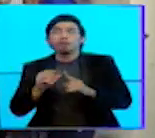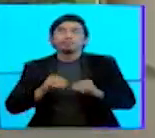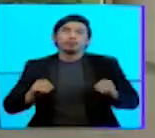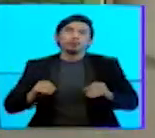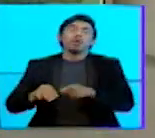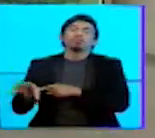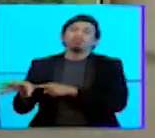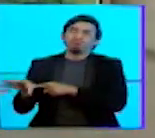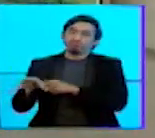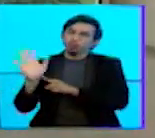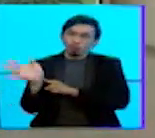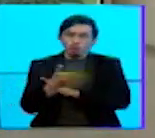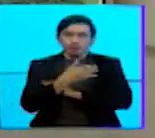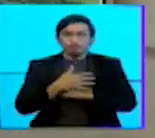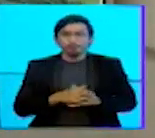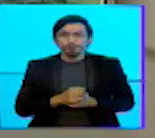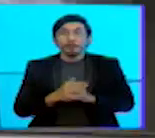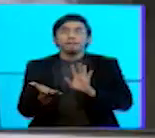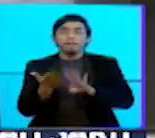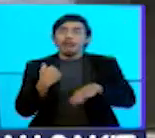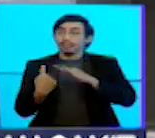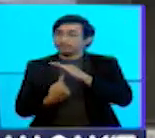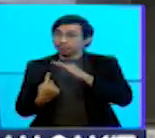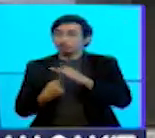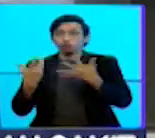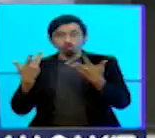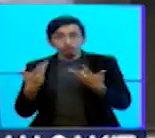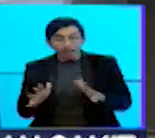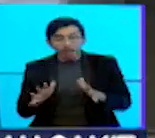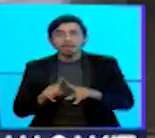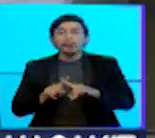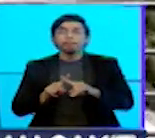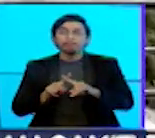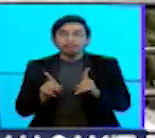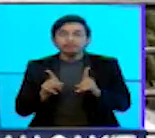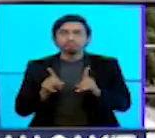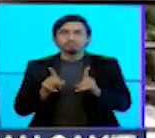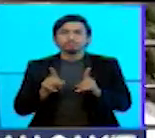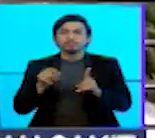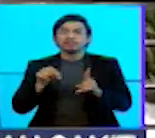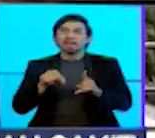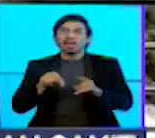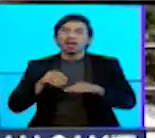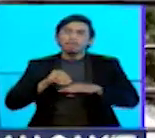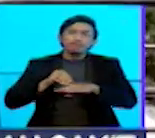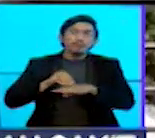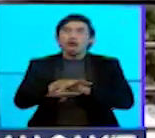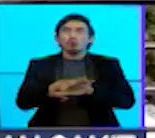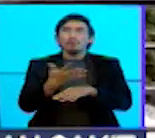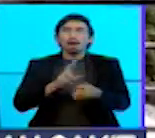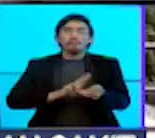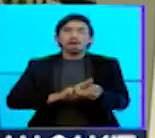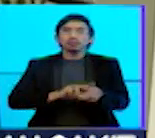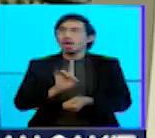Meski telah berhasil dikembalikan ke ruang isolasi, namun kaburnya pasien sempat membuat kekhawatiran pasien lainnya. Apalagi pasien yang kabur